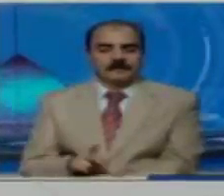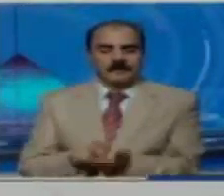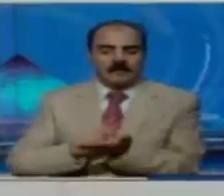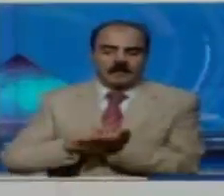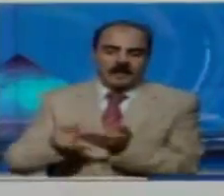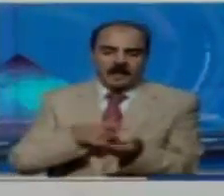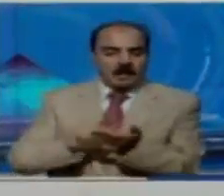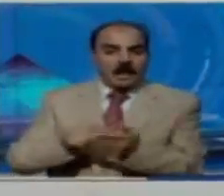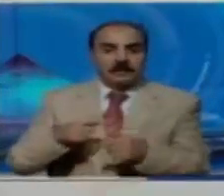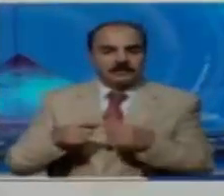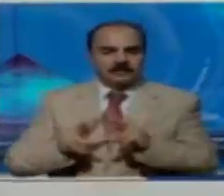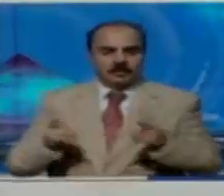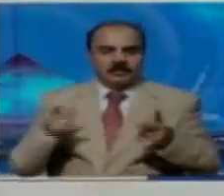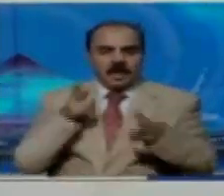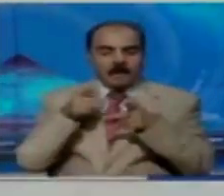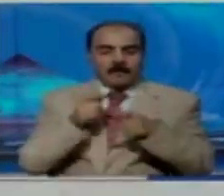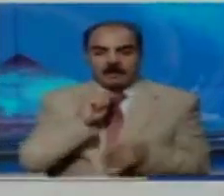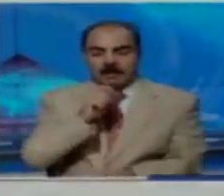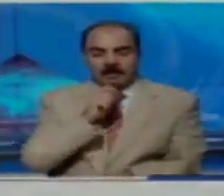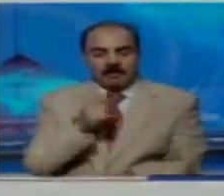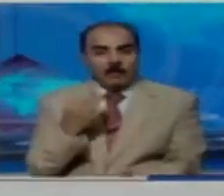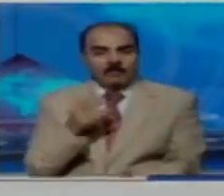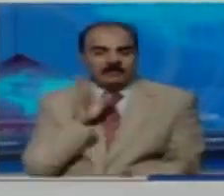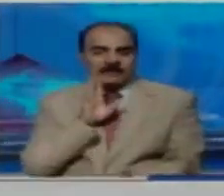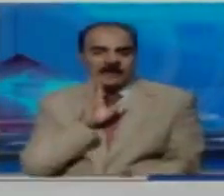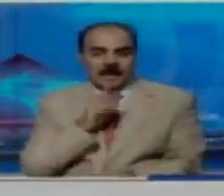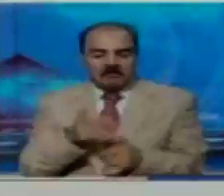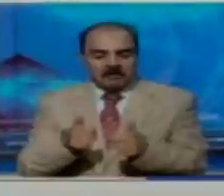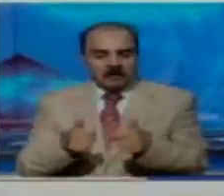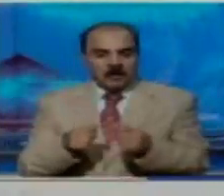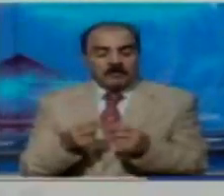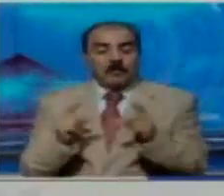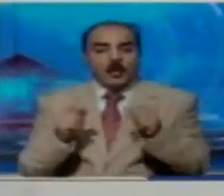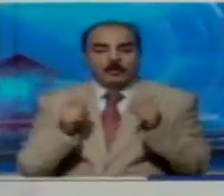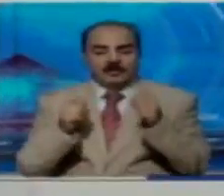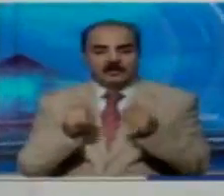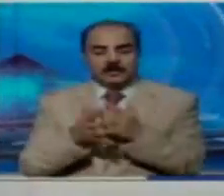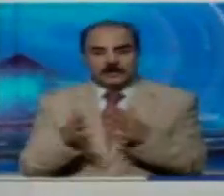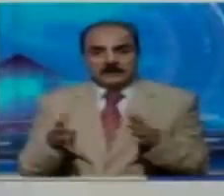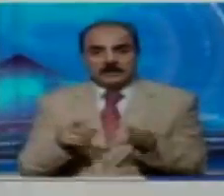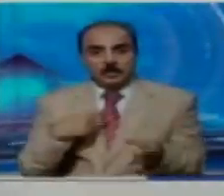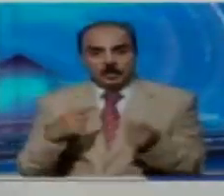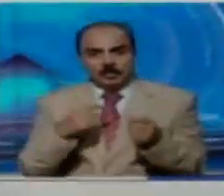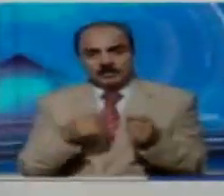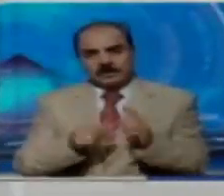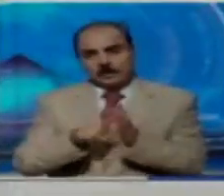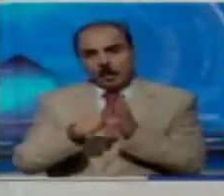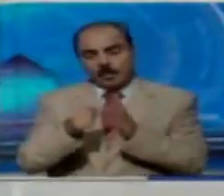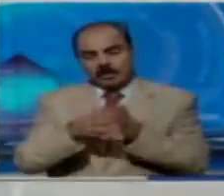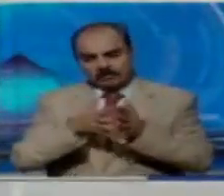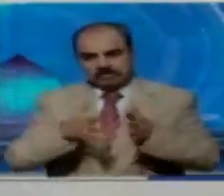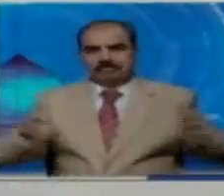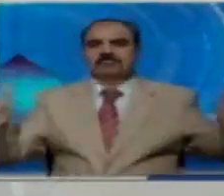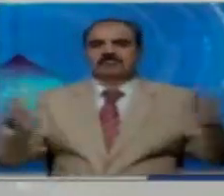كليه اعلام عين شمس فقط، لكن البرامج المميزه اللي فيها هو ما هوش اعلام تقليدي، بنتكلم كله ما هو يواكب العصر من السوشيال